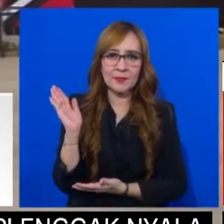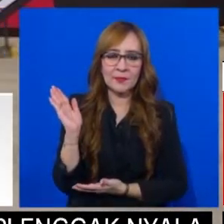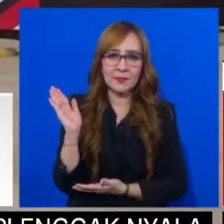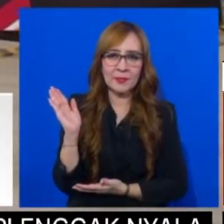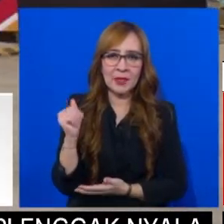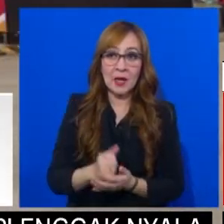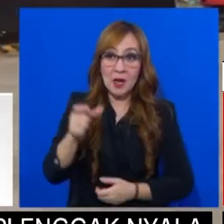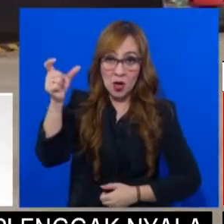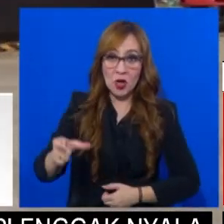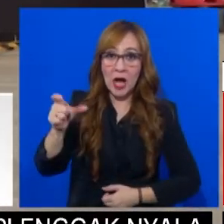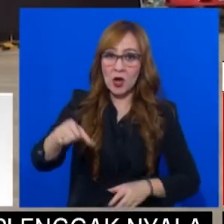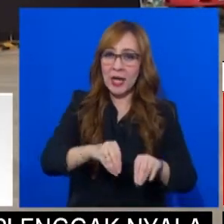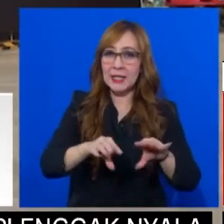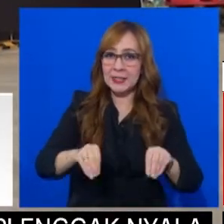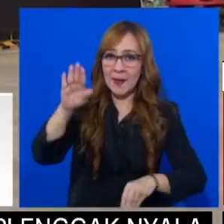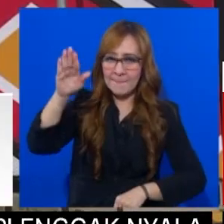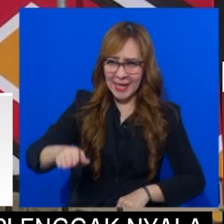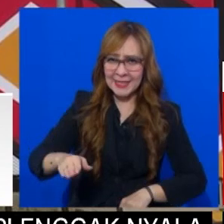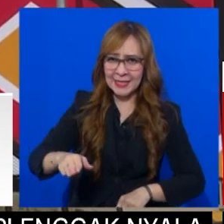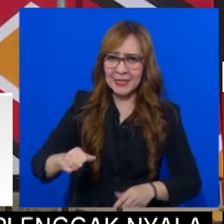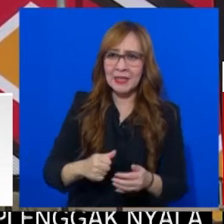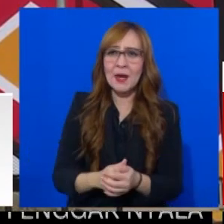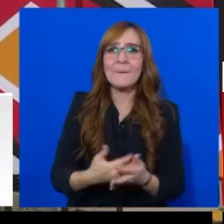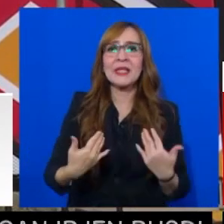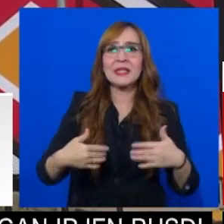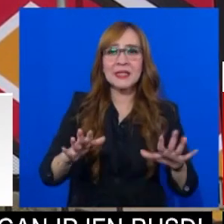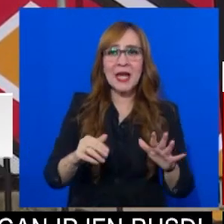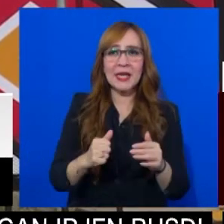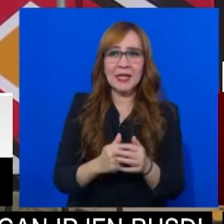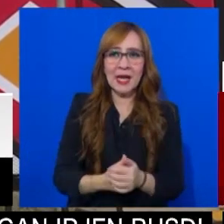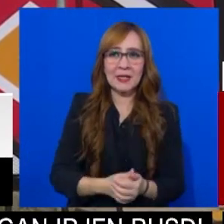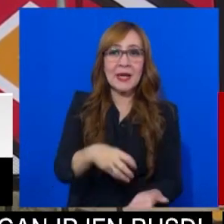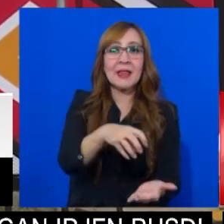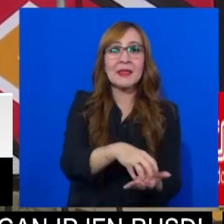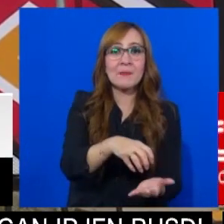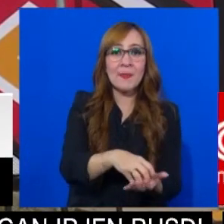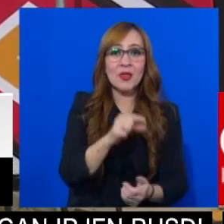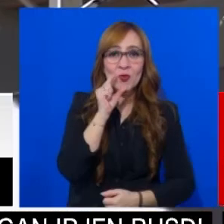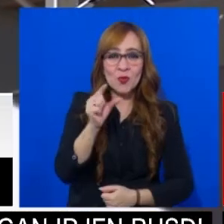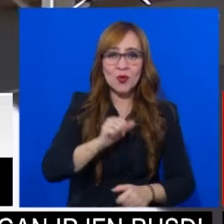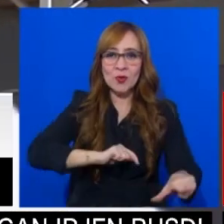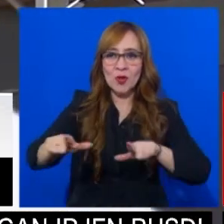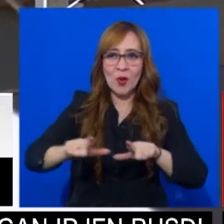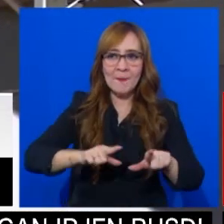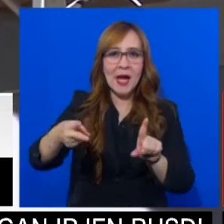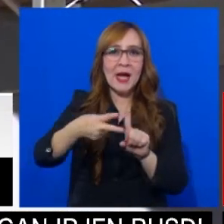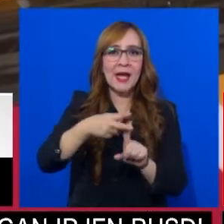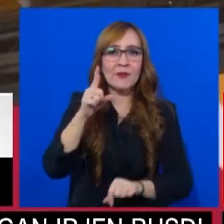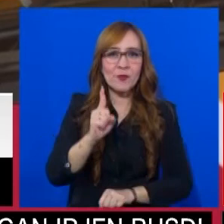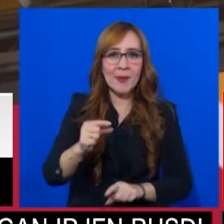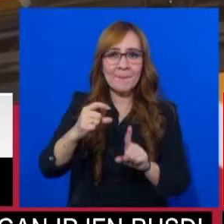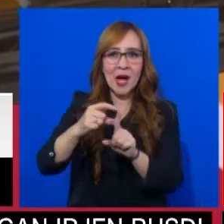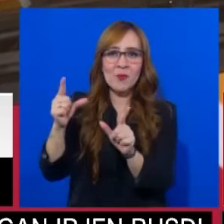Para pekerja masih melakukan sejumlah pekerjaan finishing di venue utama kejuaraan dunia perahu motor Formula 1 atau F1 Powerboat